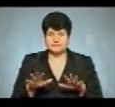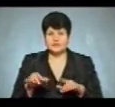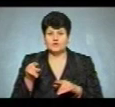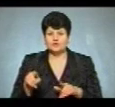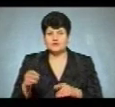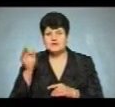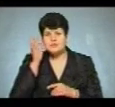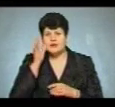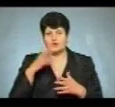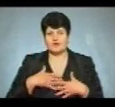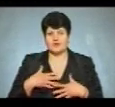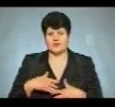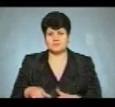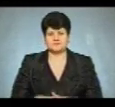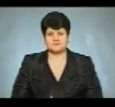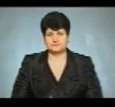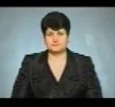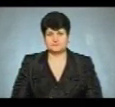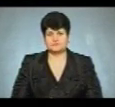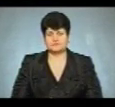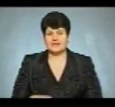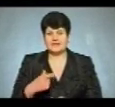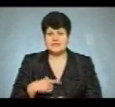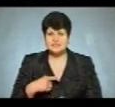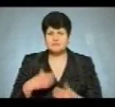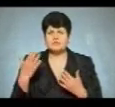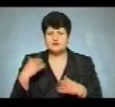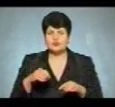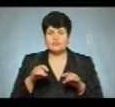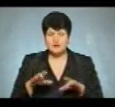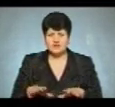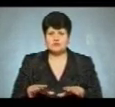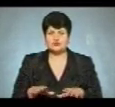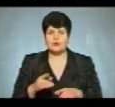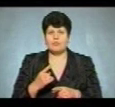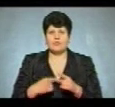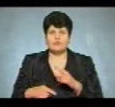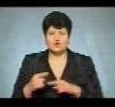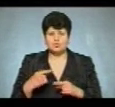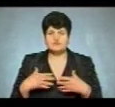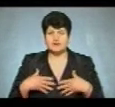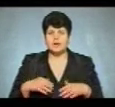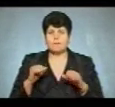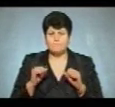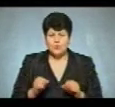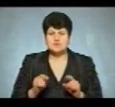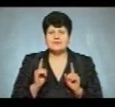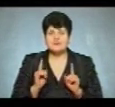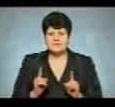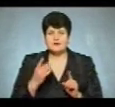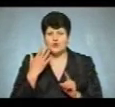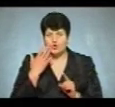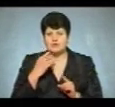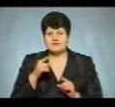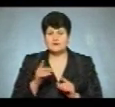він згадує Крим. Для себе давно вирішив, що повернутися до Криму можна тільки, коли він буде вже в